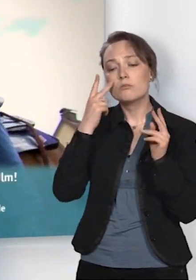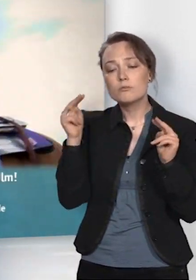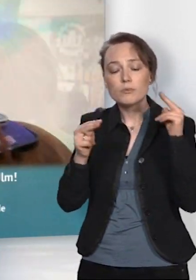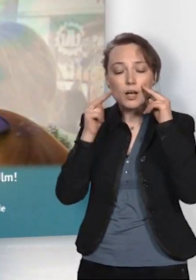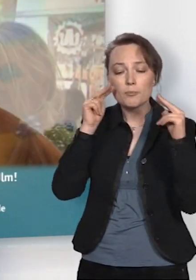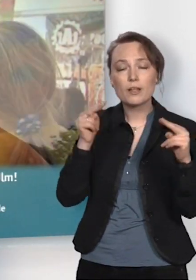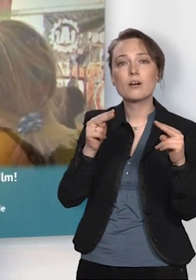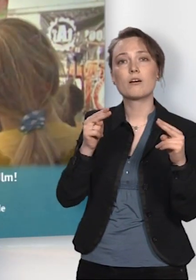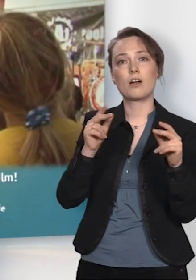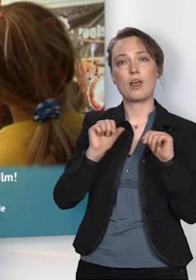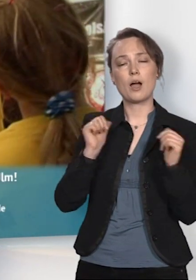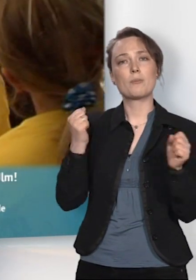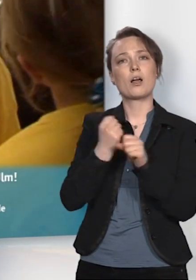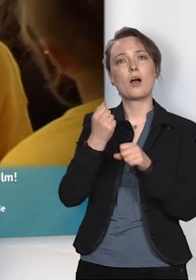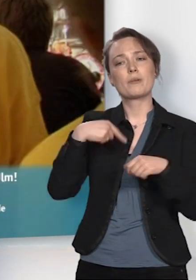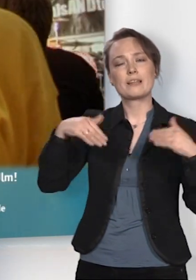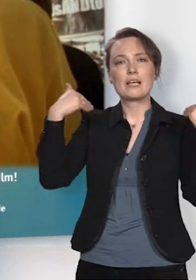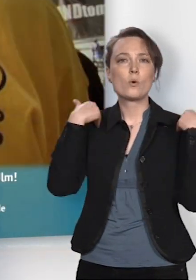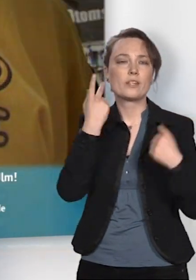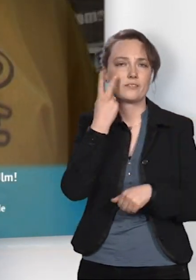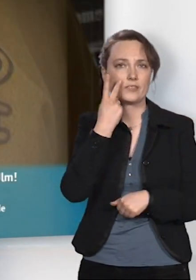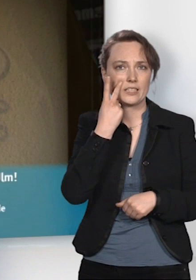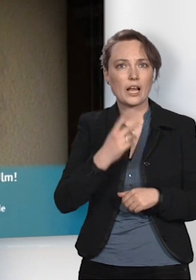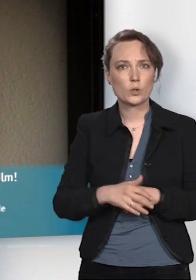und Arbeiten in der Diakonie.